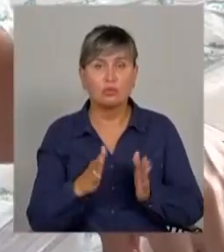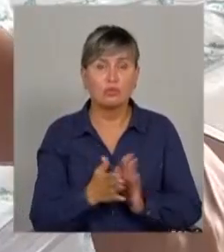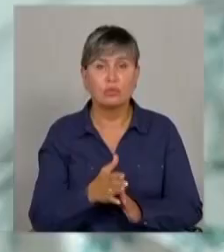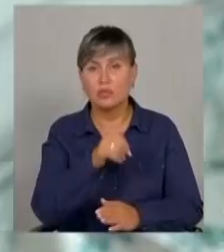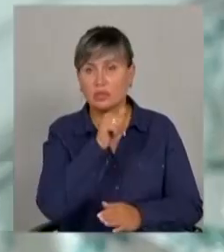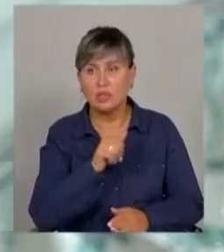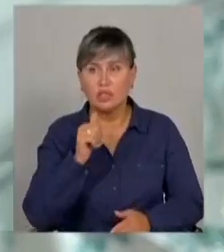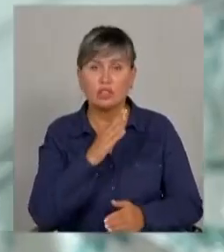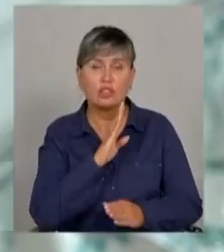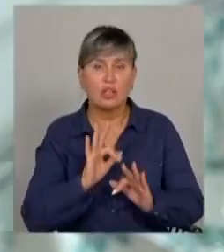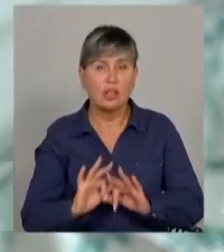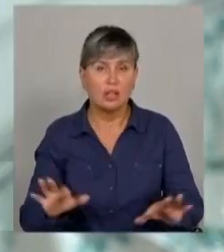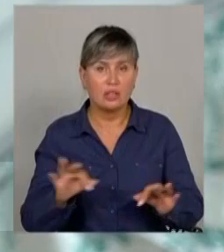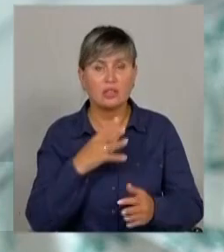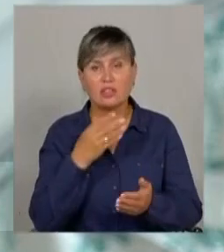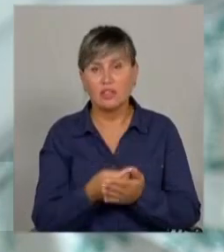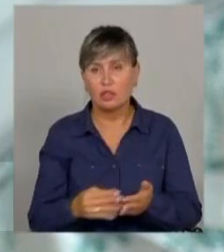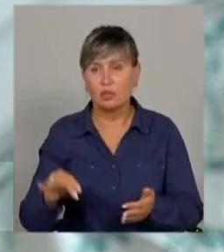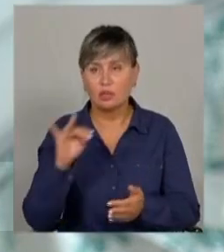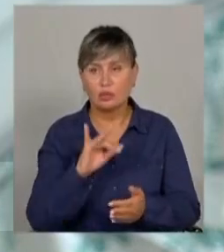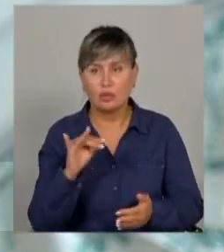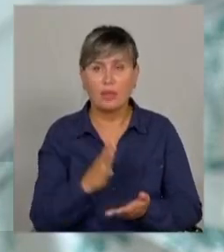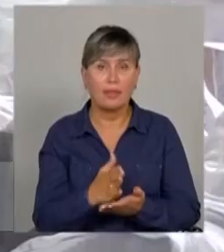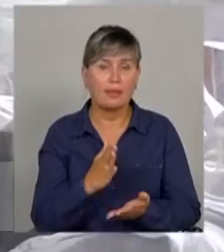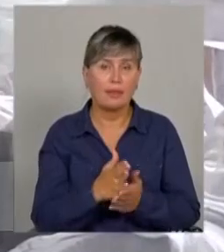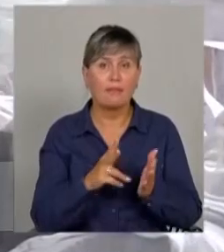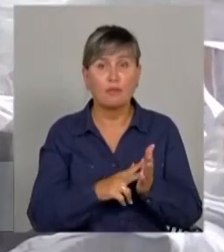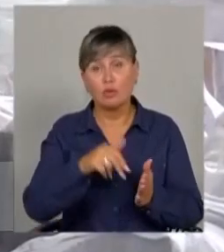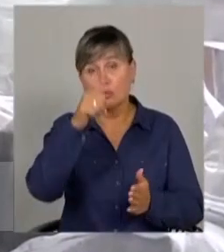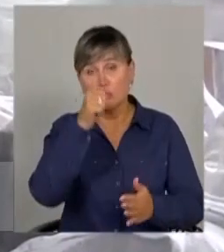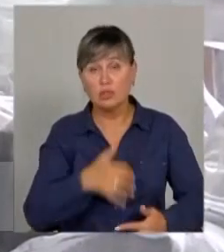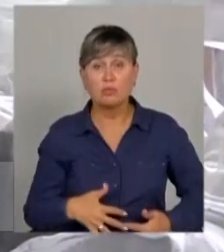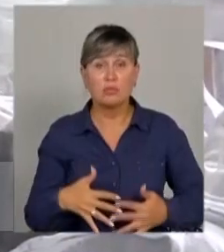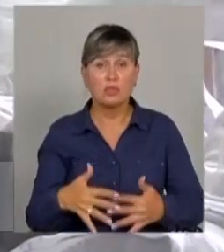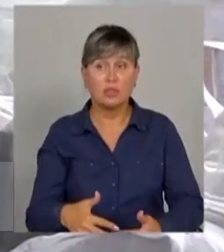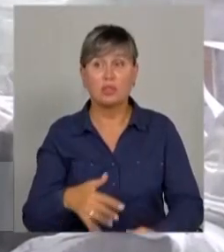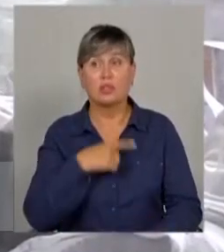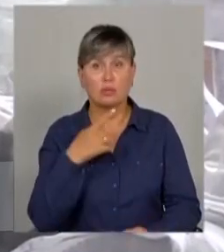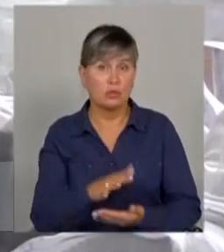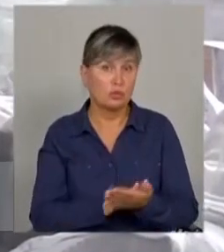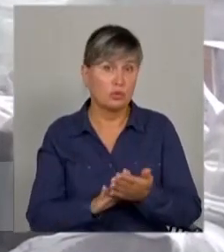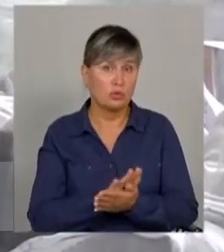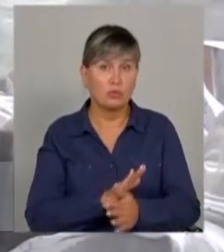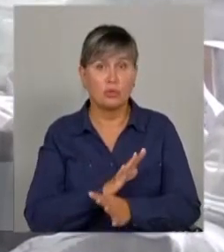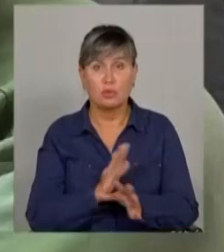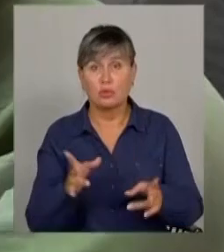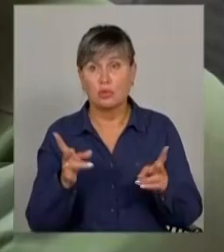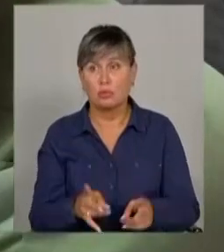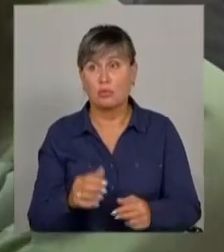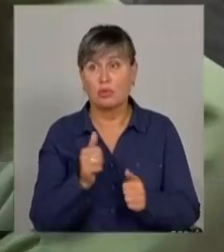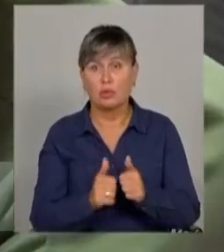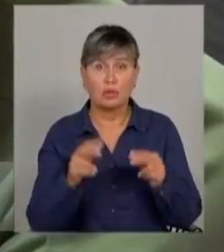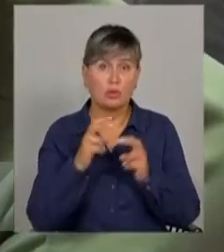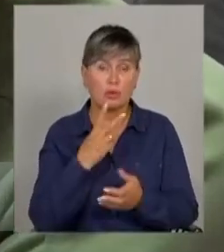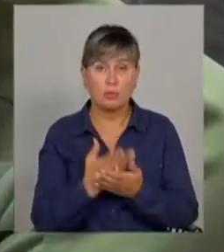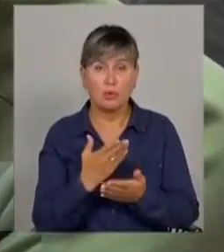анонимности женщина рассказала нам свою историю. Она находилась на 8-м месяце беременности. Говорит, ничего не предвещало беды, каждый осмотр